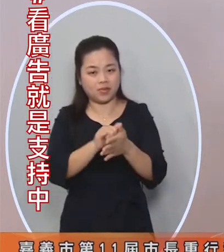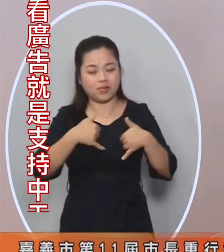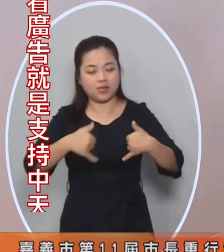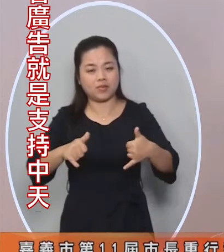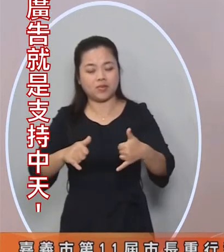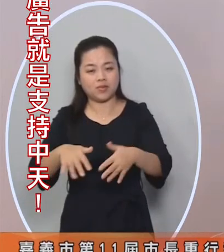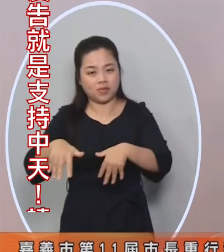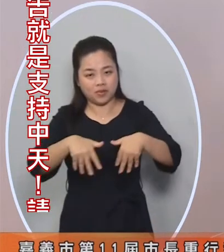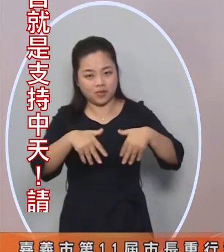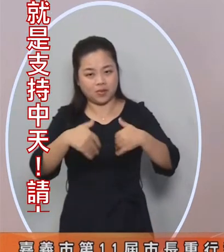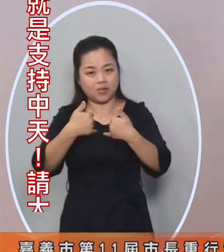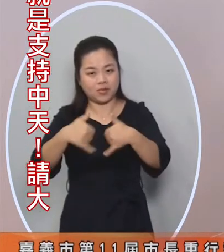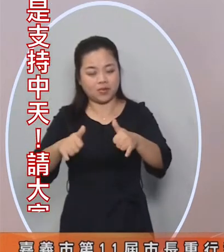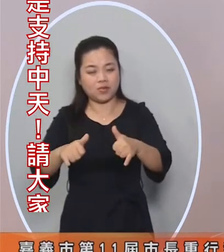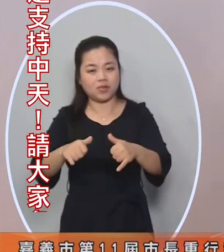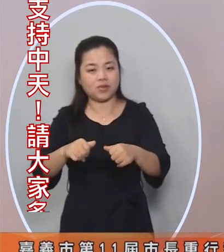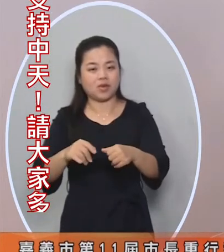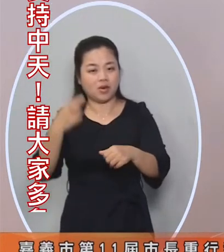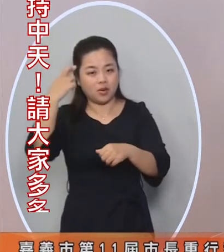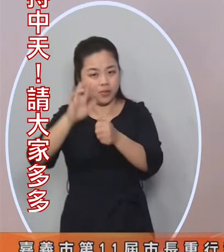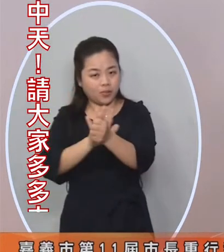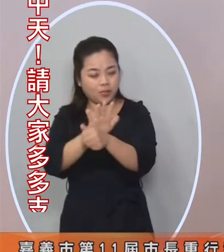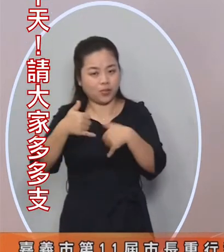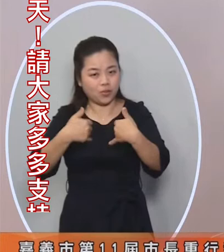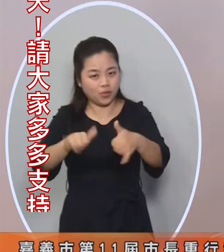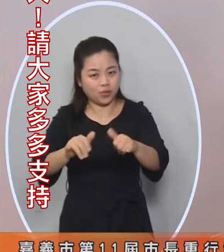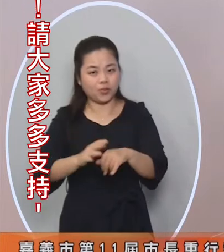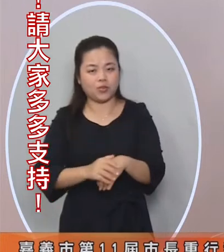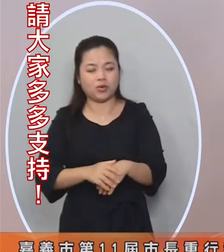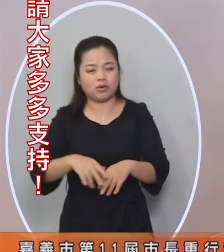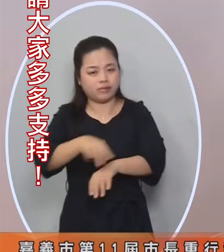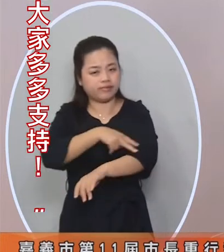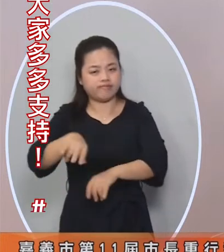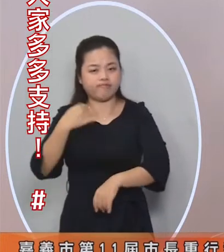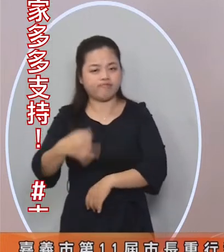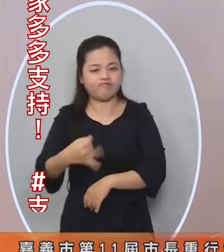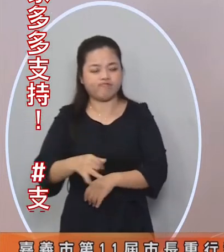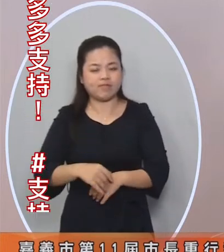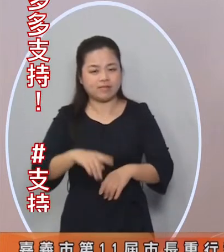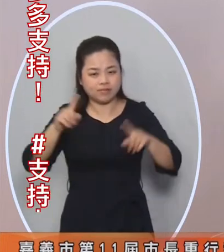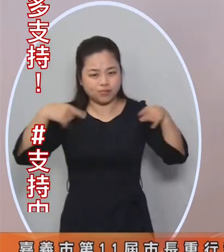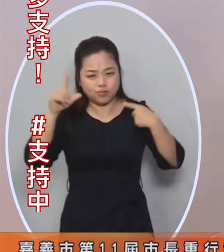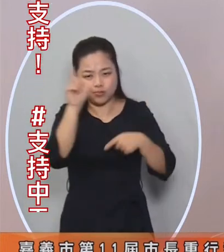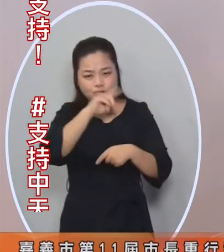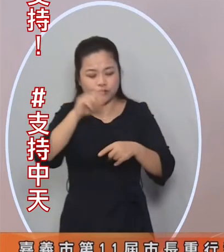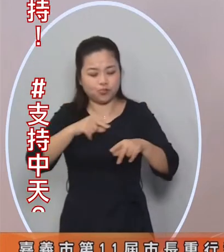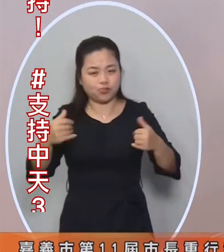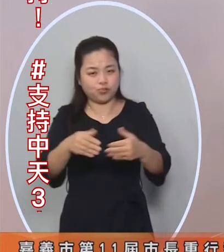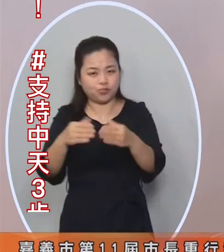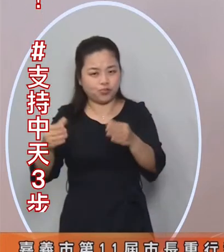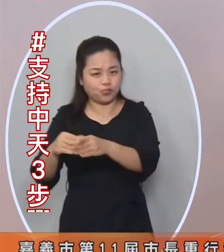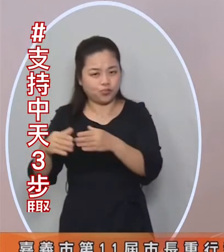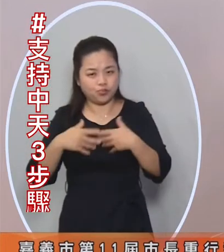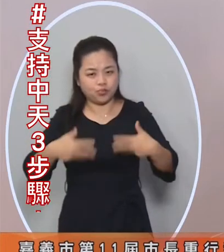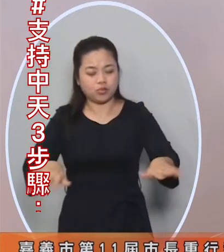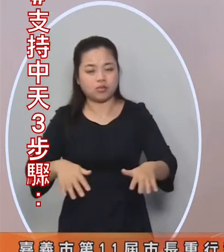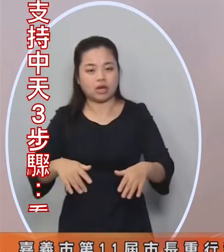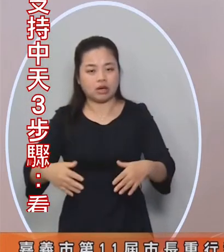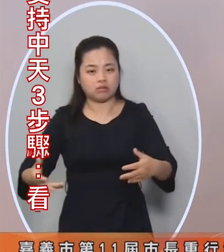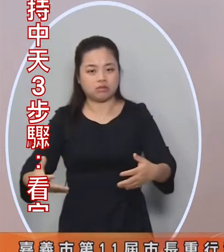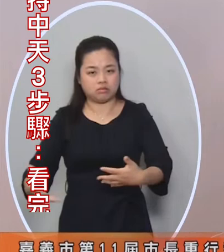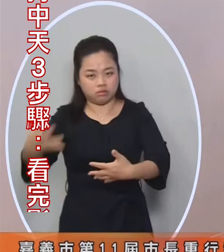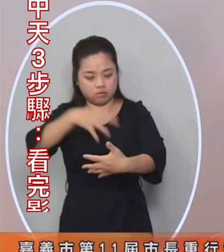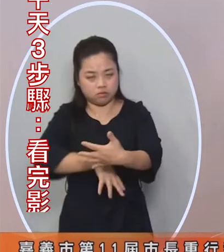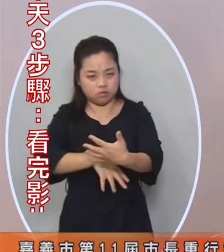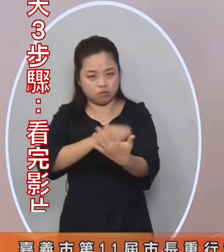杨路、博爱路，车道设计不良，以及本市经常发生车祸事故路段，都将列入检